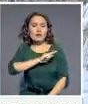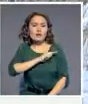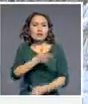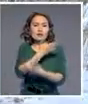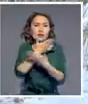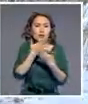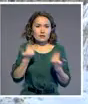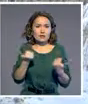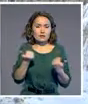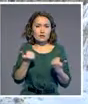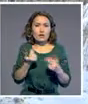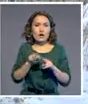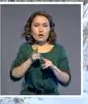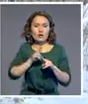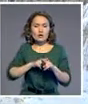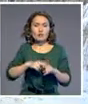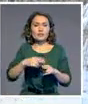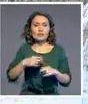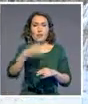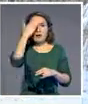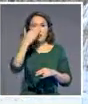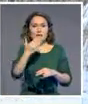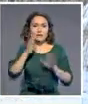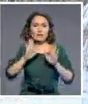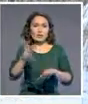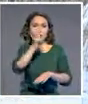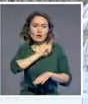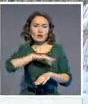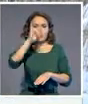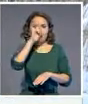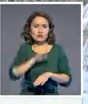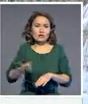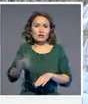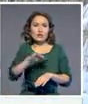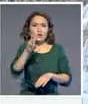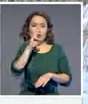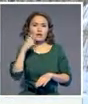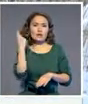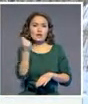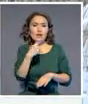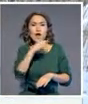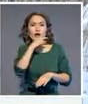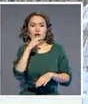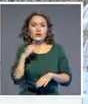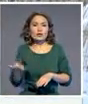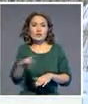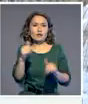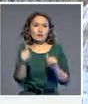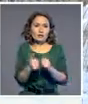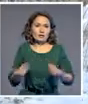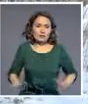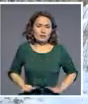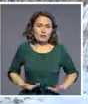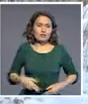Ето жұмыс пока басталғанша оны төлемеден төлеген шамалы. Жетпейді. Не, ана тартсын, мында